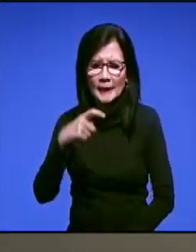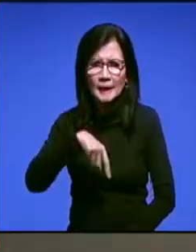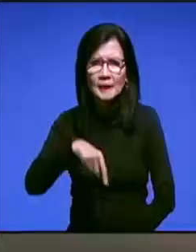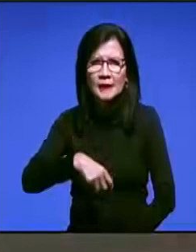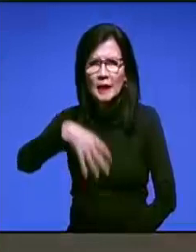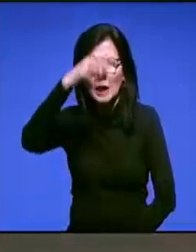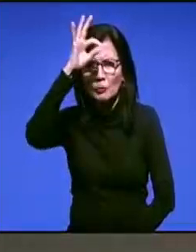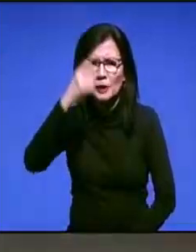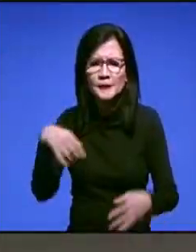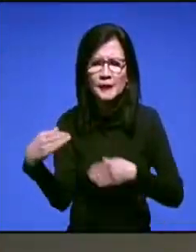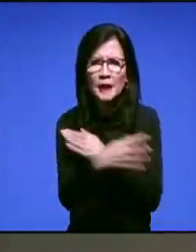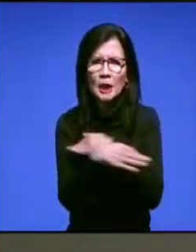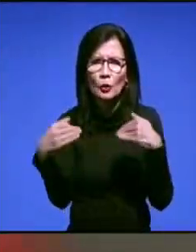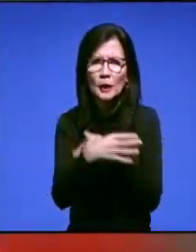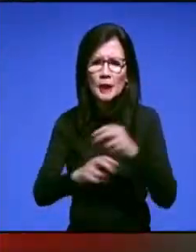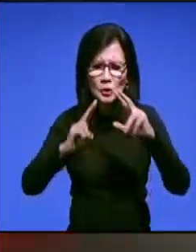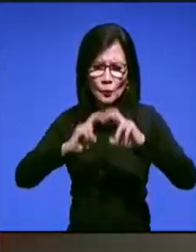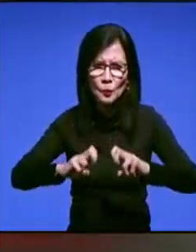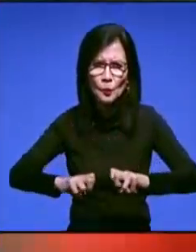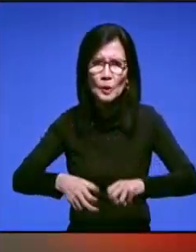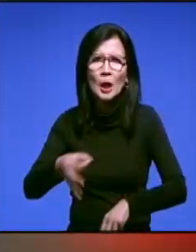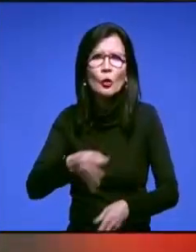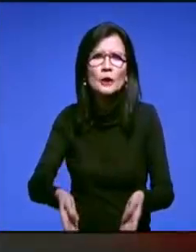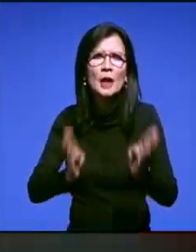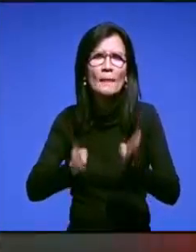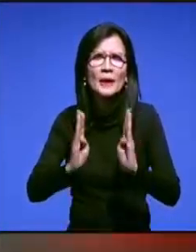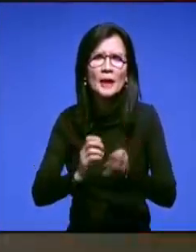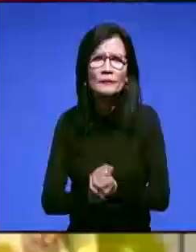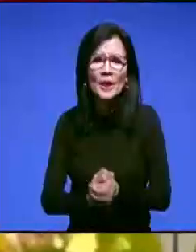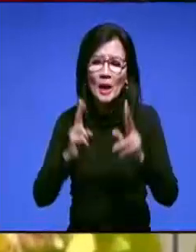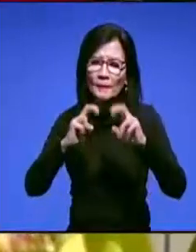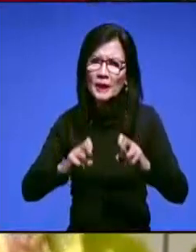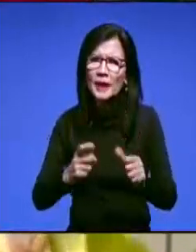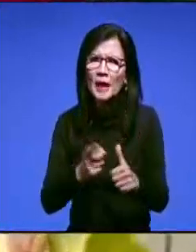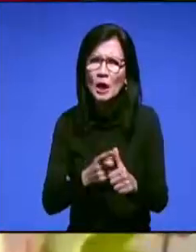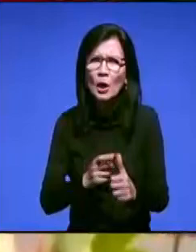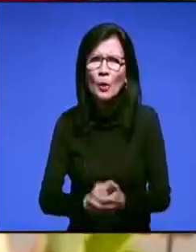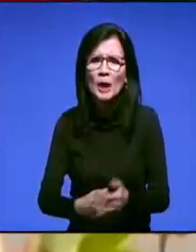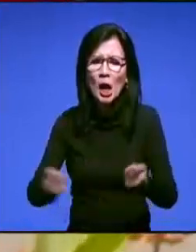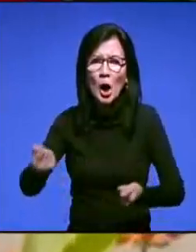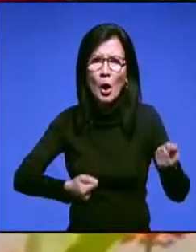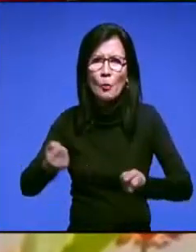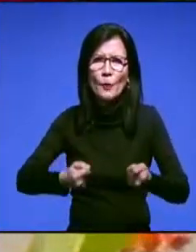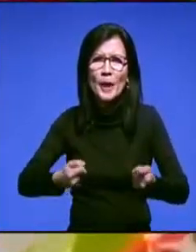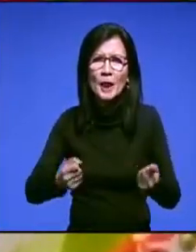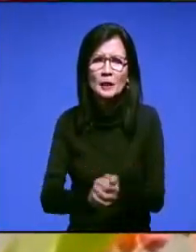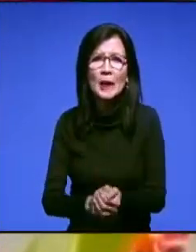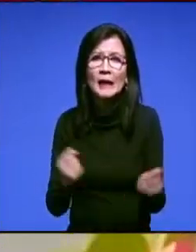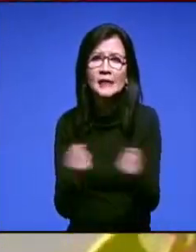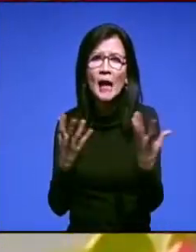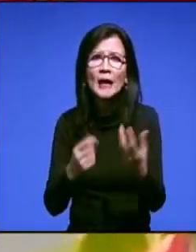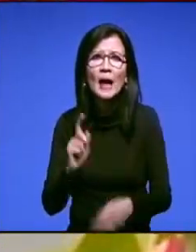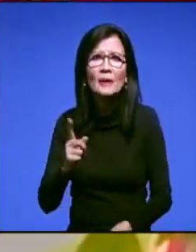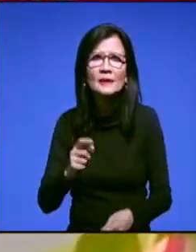satuan lalu lintas Polrestabes Medan dari penyelidikan awal diduga mobil mengalami kecelakaan akibat